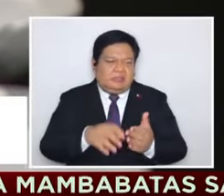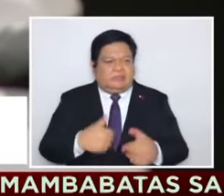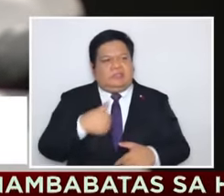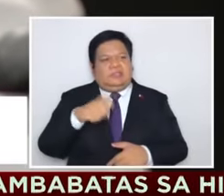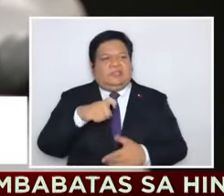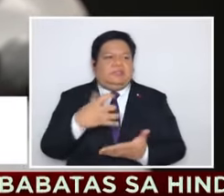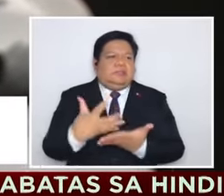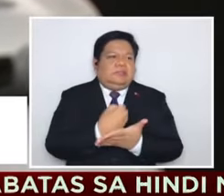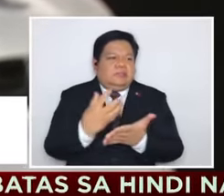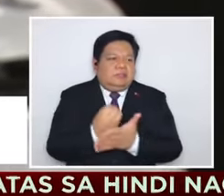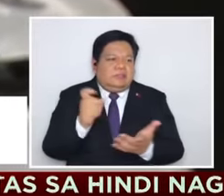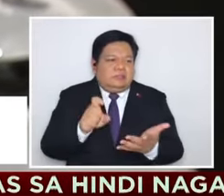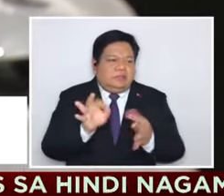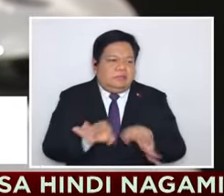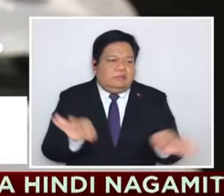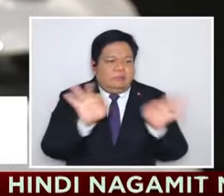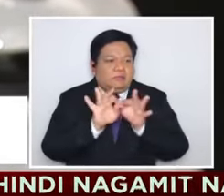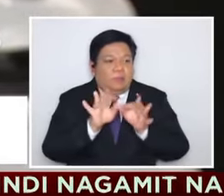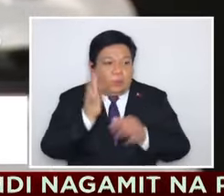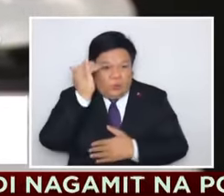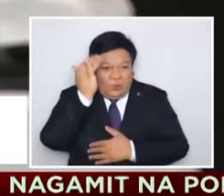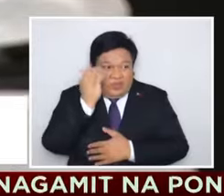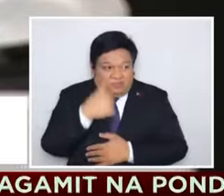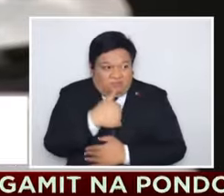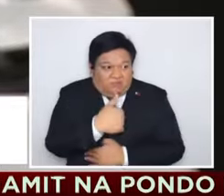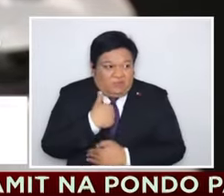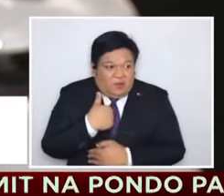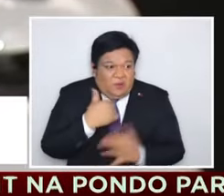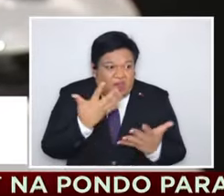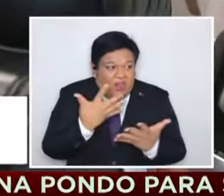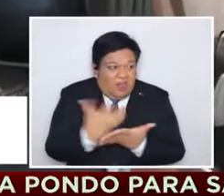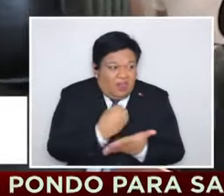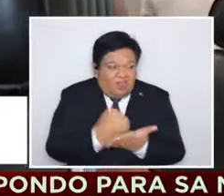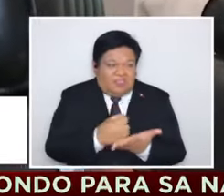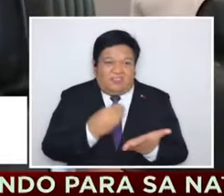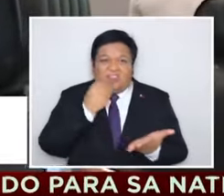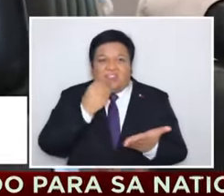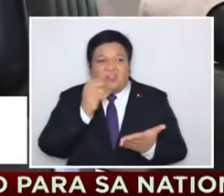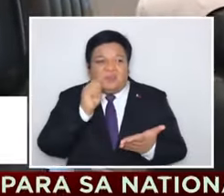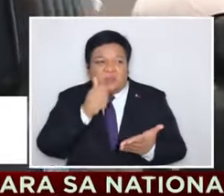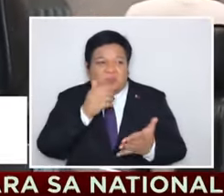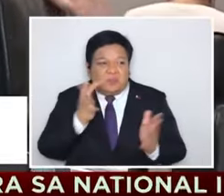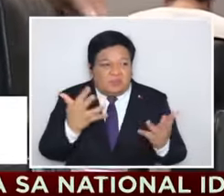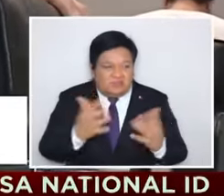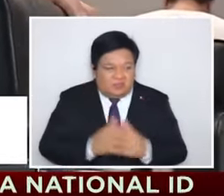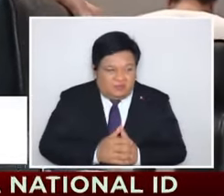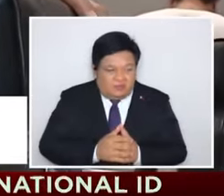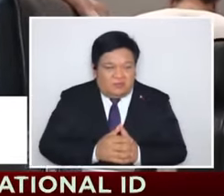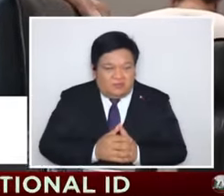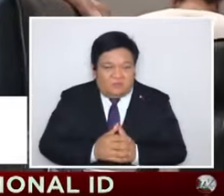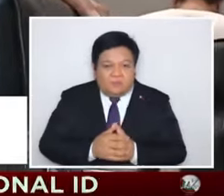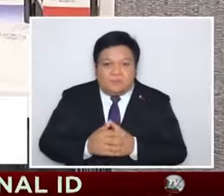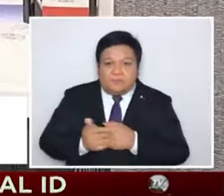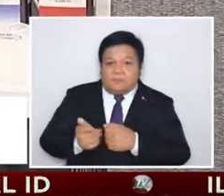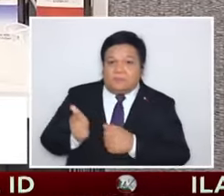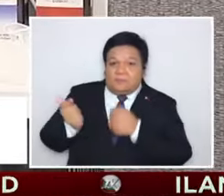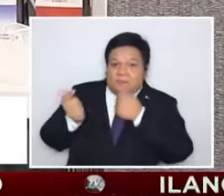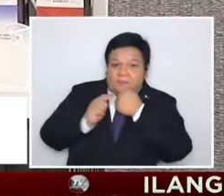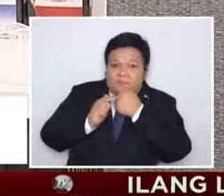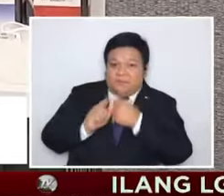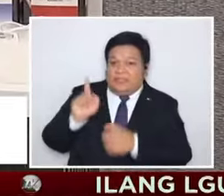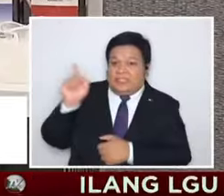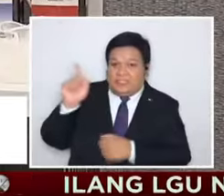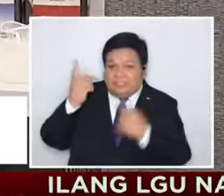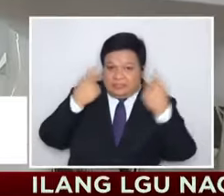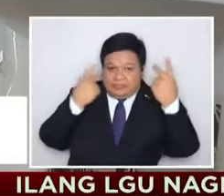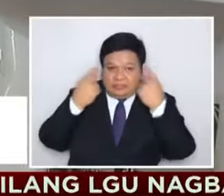income. Dahil kung hindi po, hindi kami kakain. Napasugo din sa shop ang barberong si Nan para